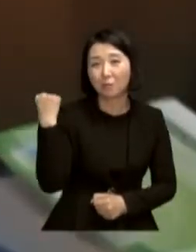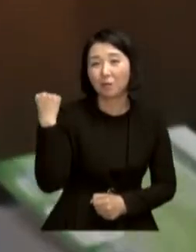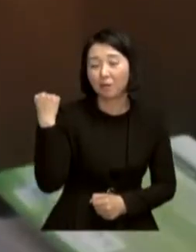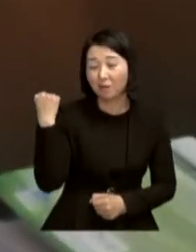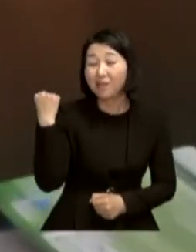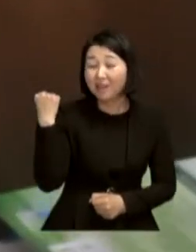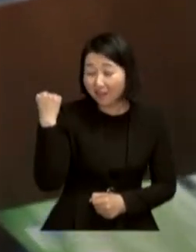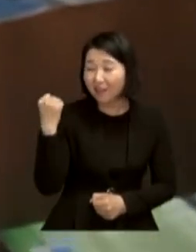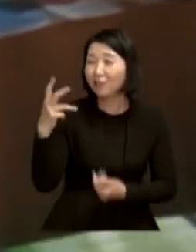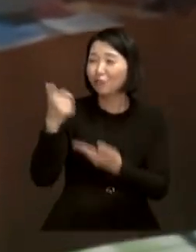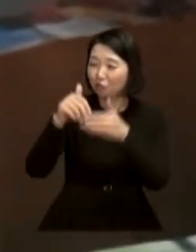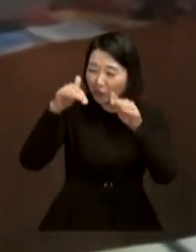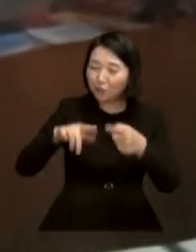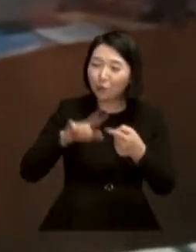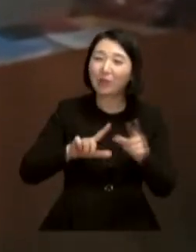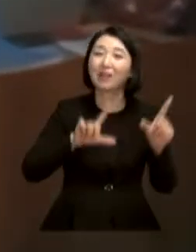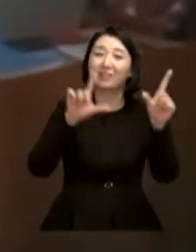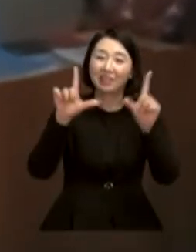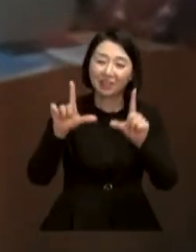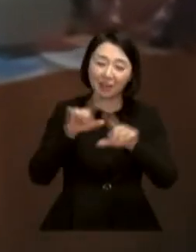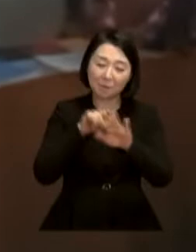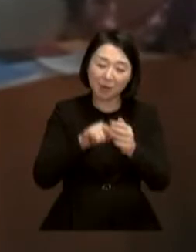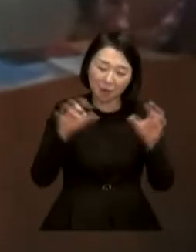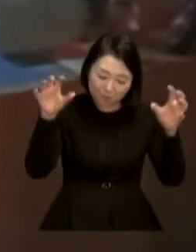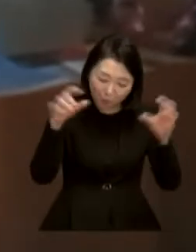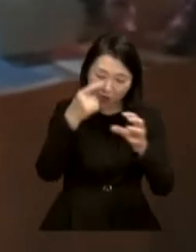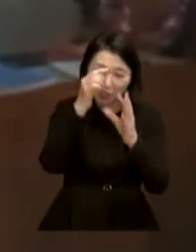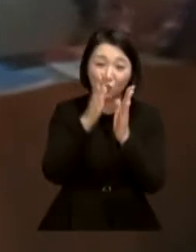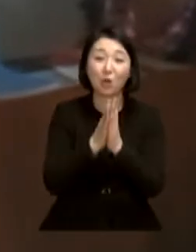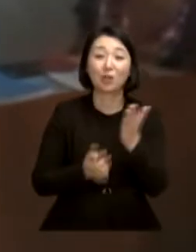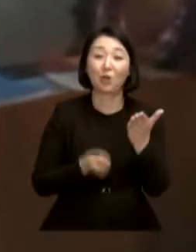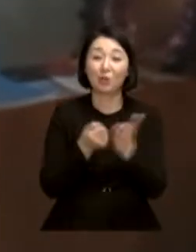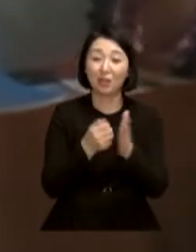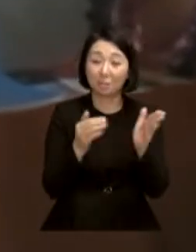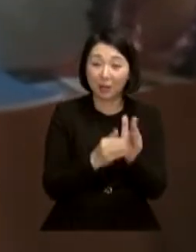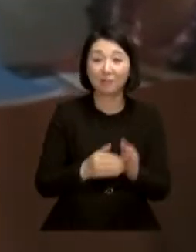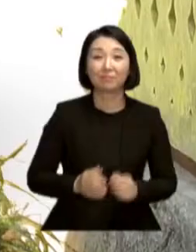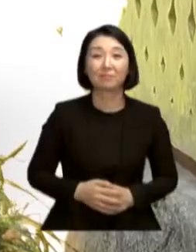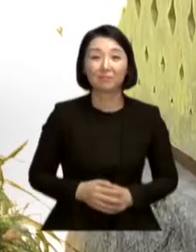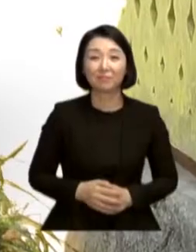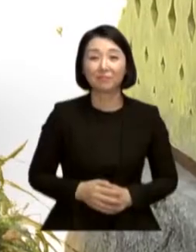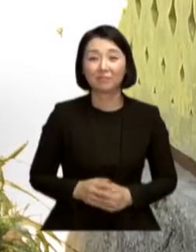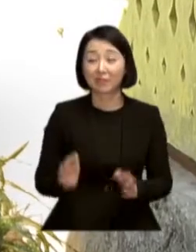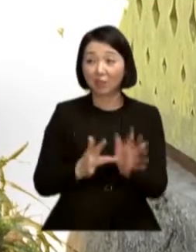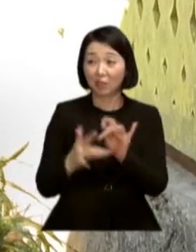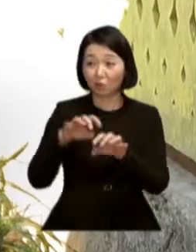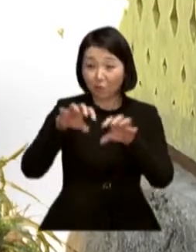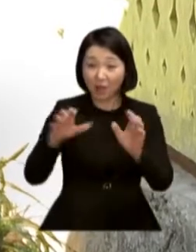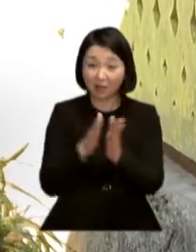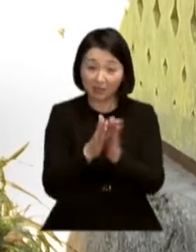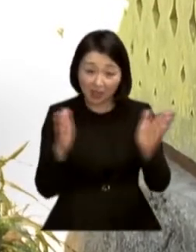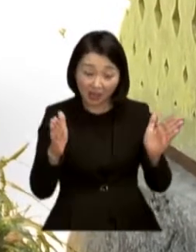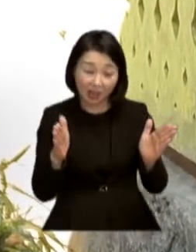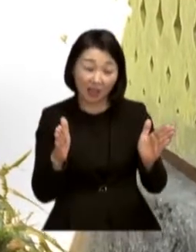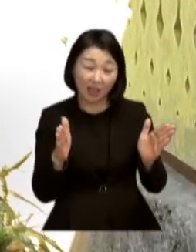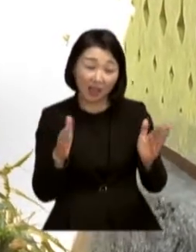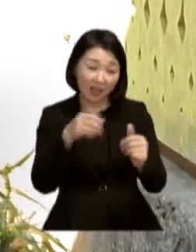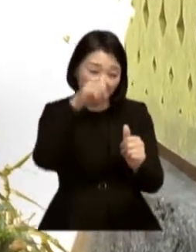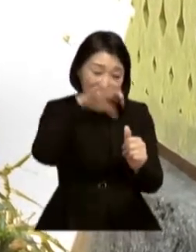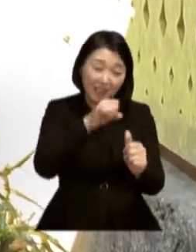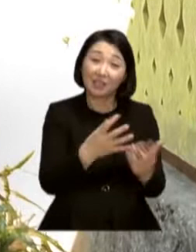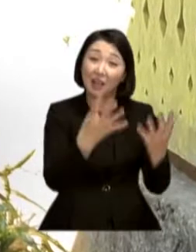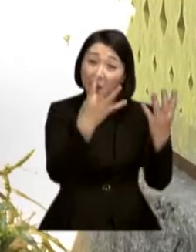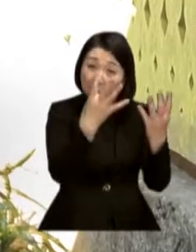살아갈 것을 한 마음으로 결단하며 기도한다. 예수 마을을 시작하면서 많은 사람들이 세례를 받고